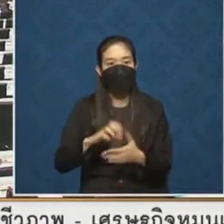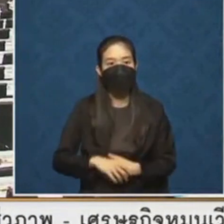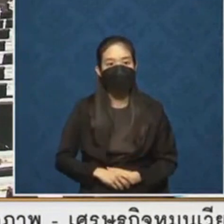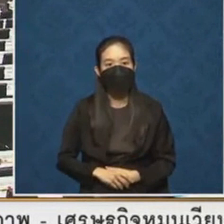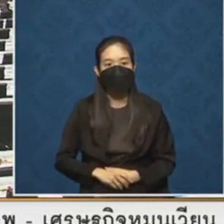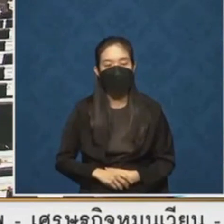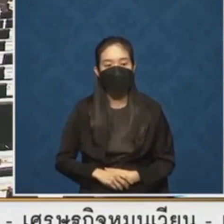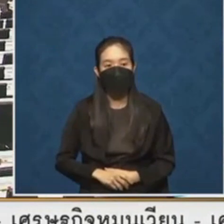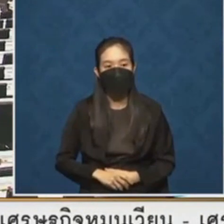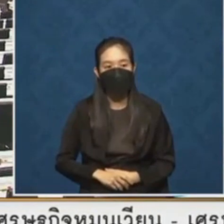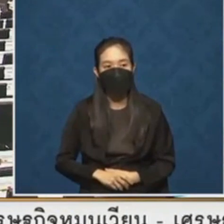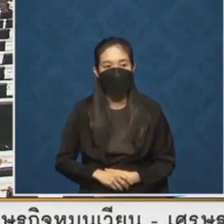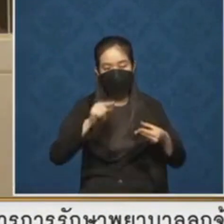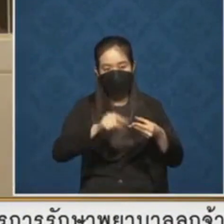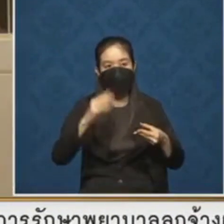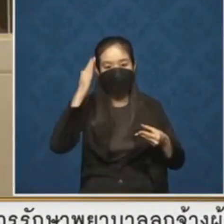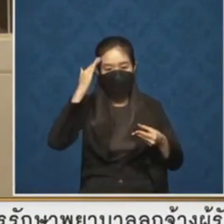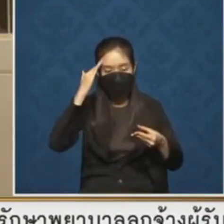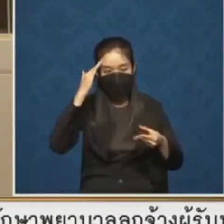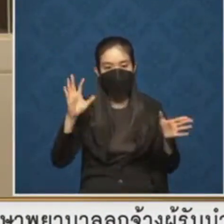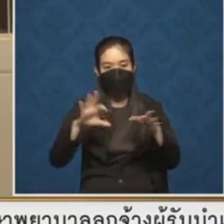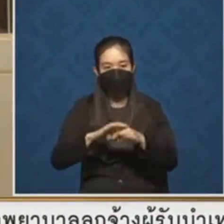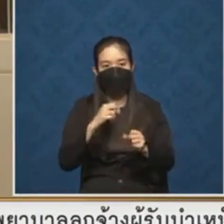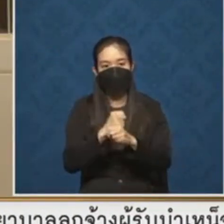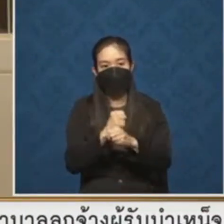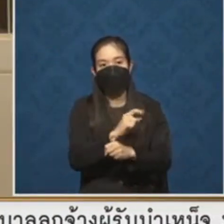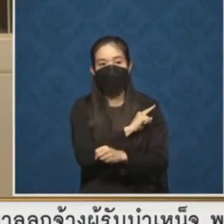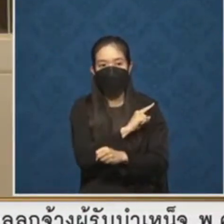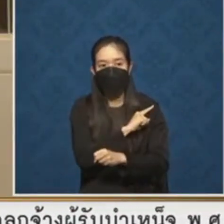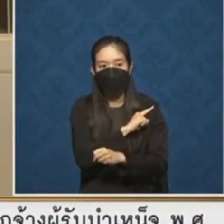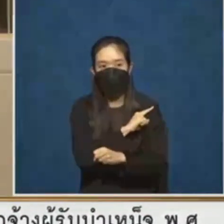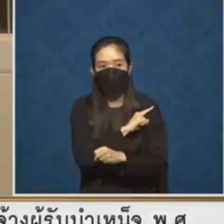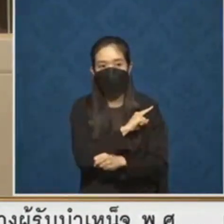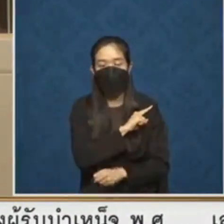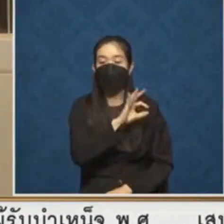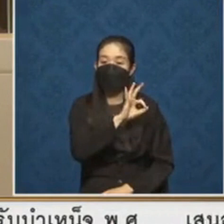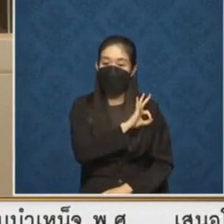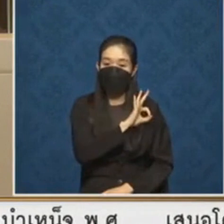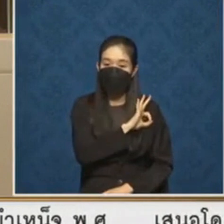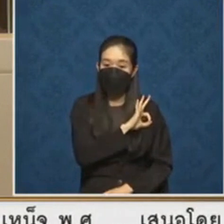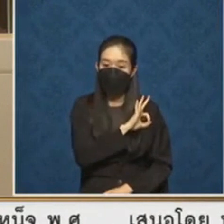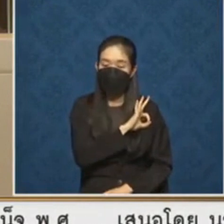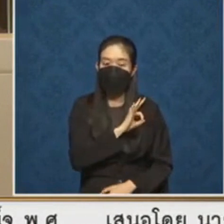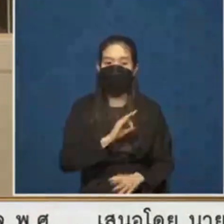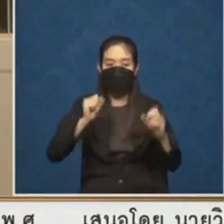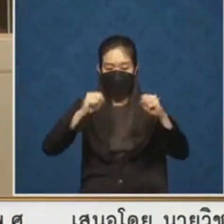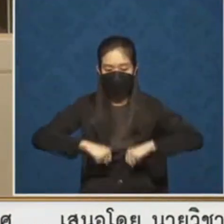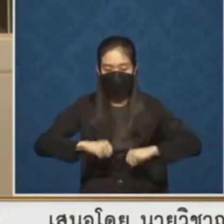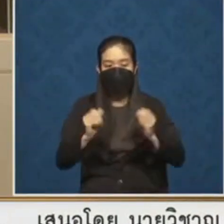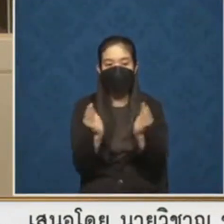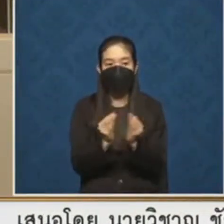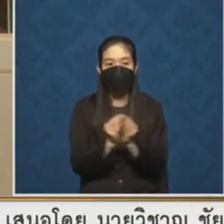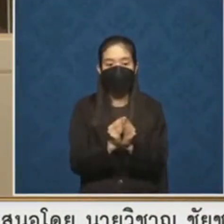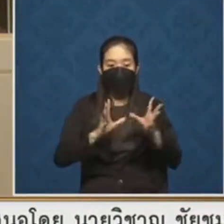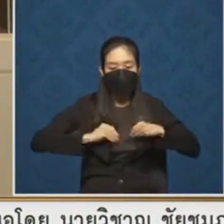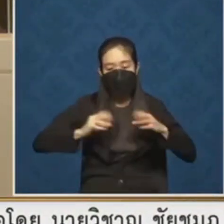าวาระพจารณารายงานมัไมต้องลมติเหชอบไง จะมานบองประชมมเสยเวลาแต่พิเช่เช้อบพานบอกไม่ได้ครัท่ป